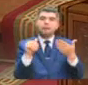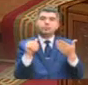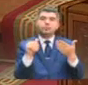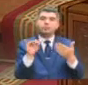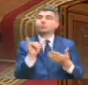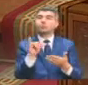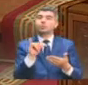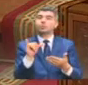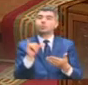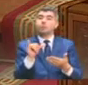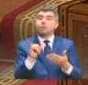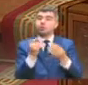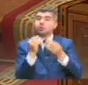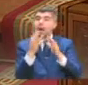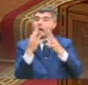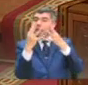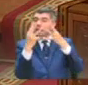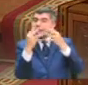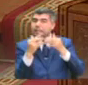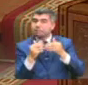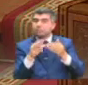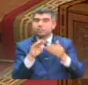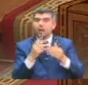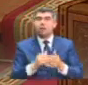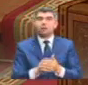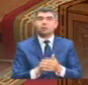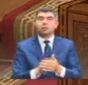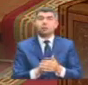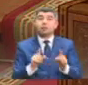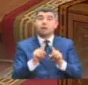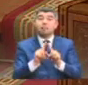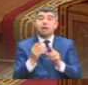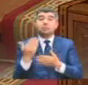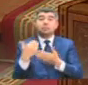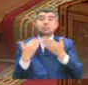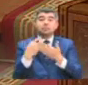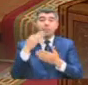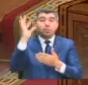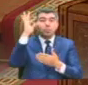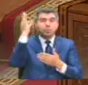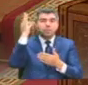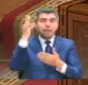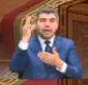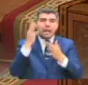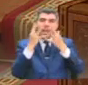نحددوا شحال هي. كاين معطيات اللي حددها المندوبية السامية